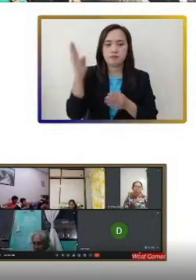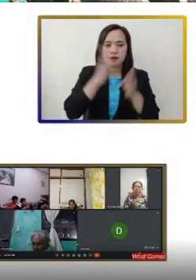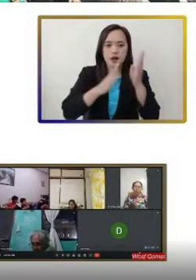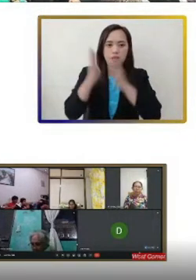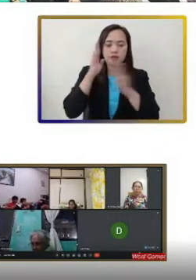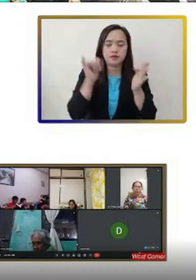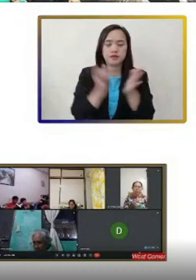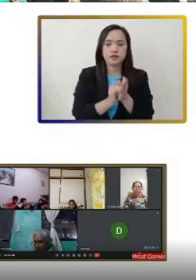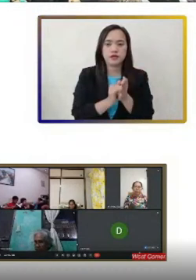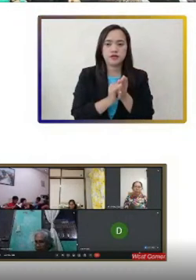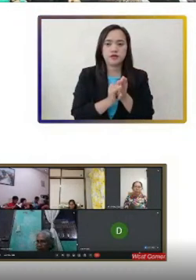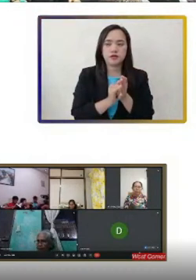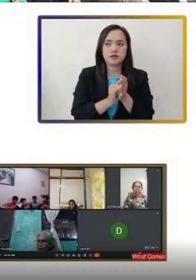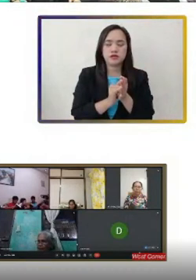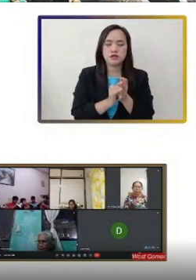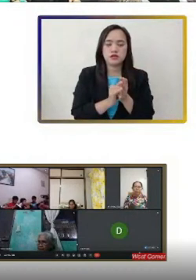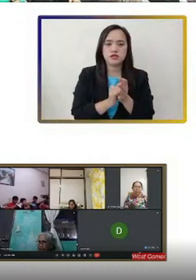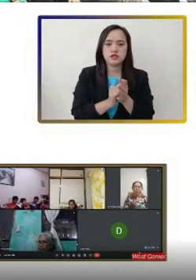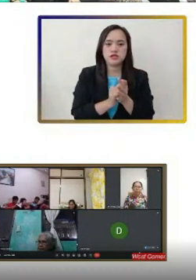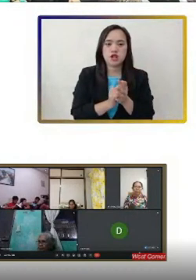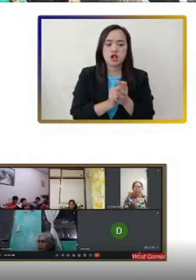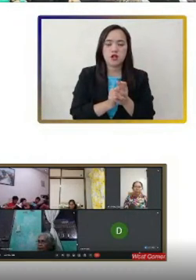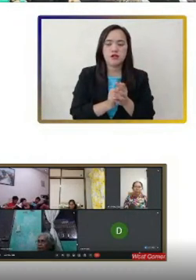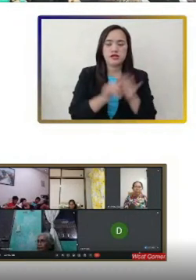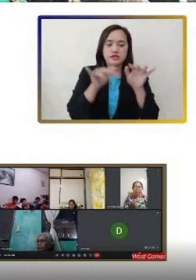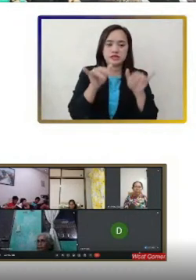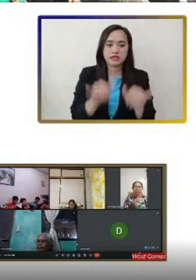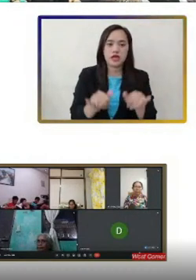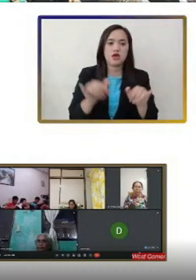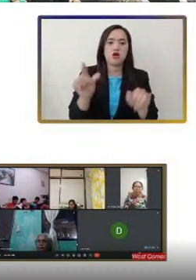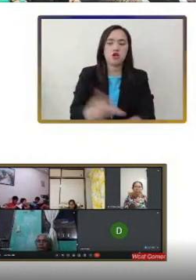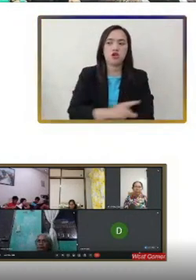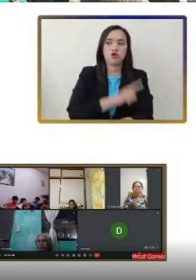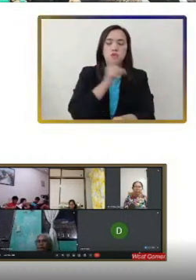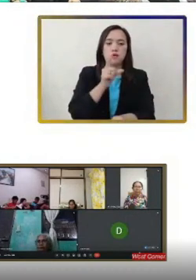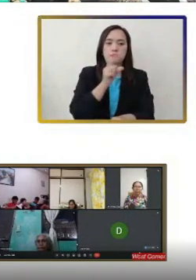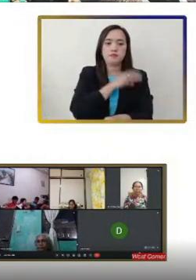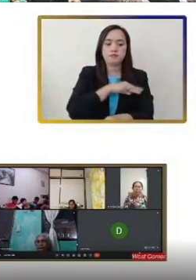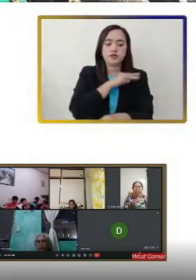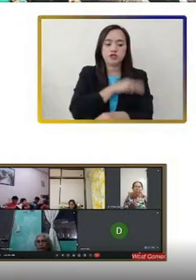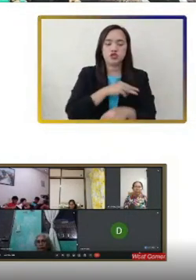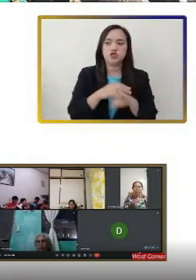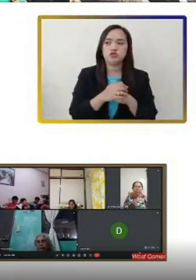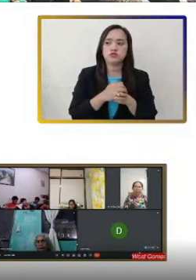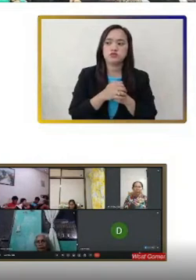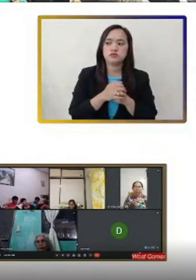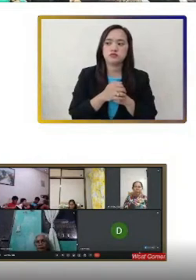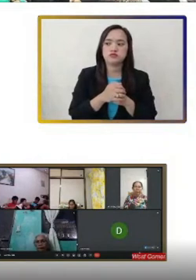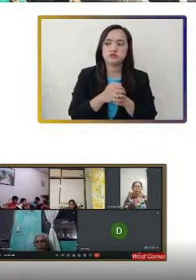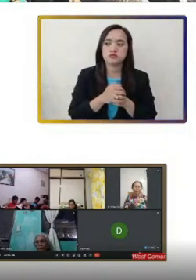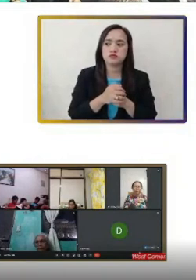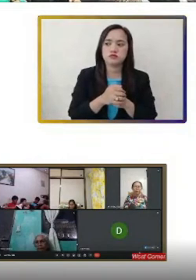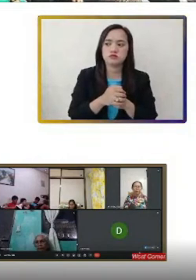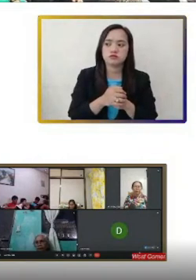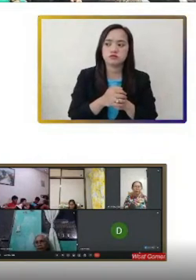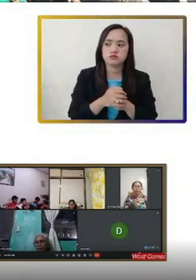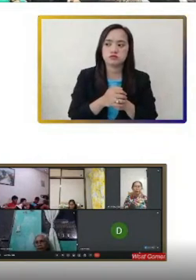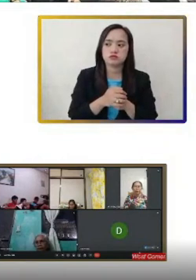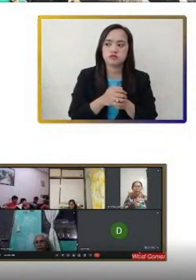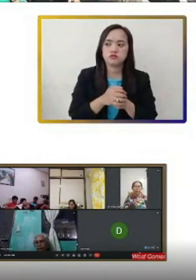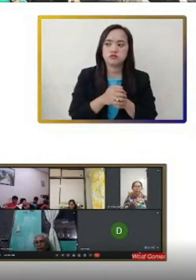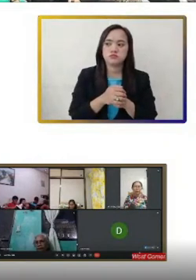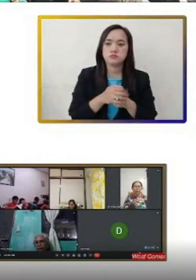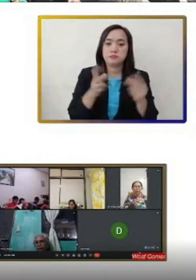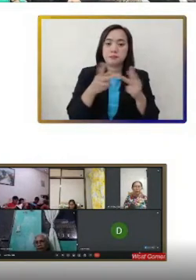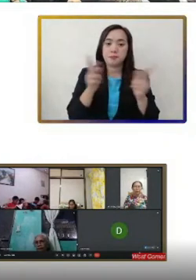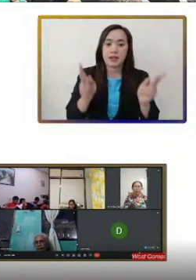hindi po sila naniniwala na kailangan nila ang salita ng Diyos, no, dahil po sa kanilang